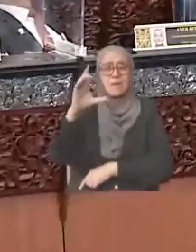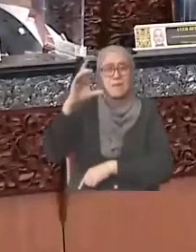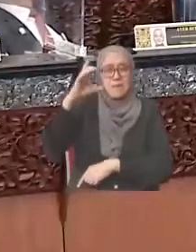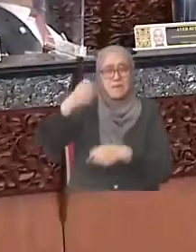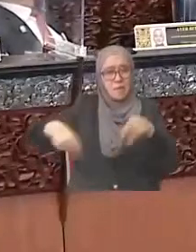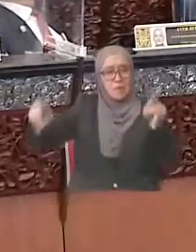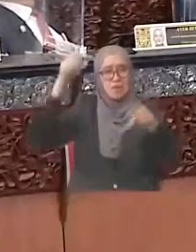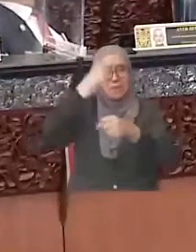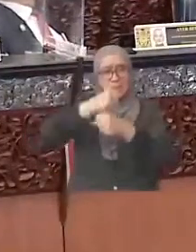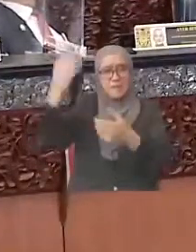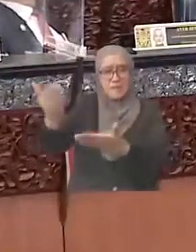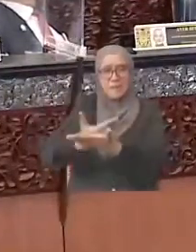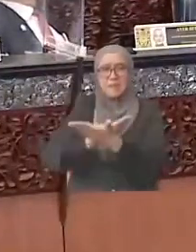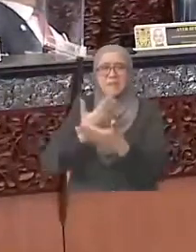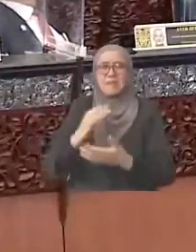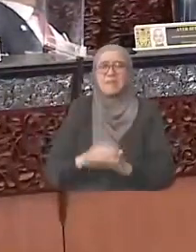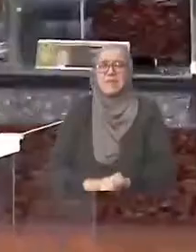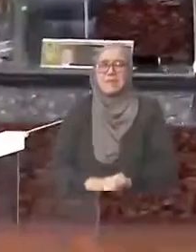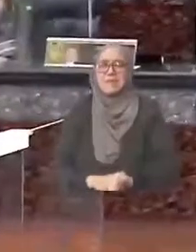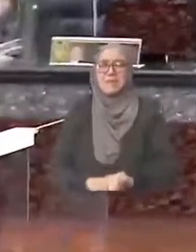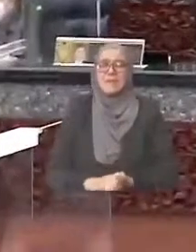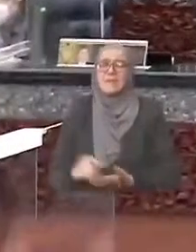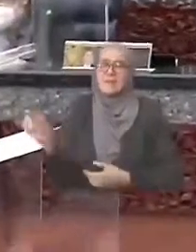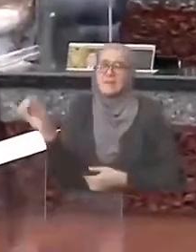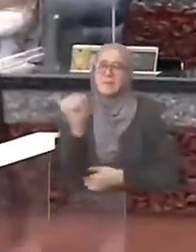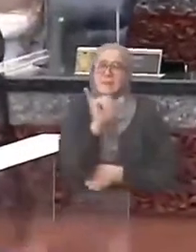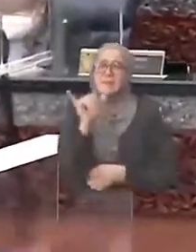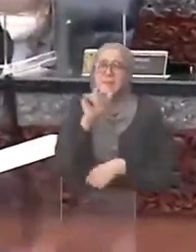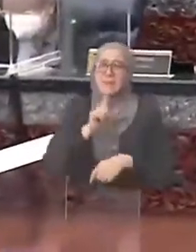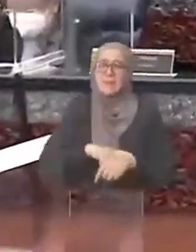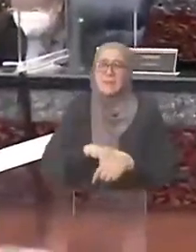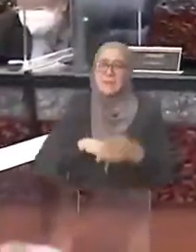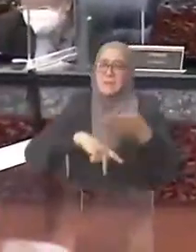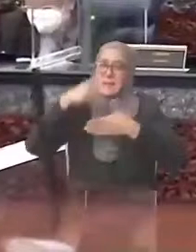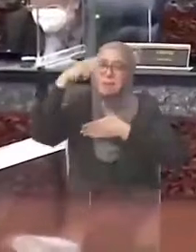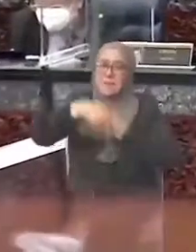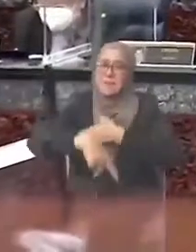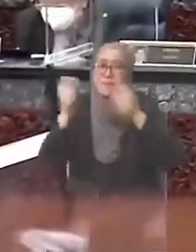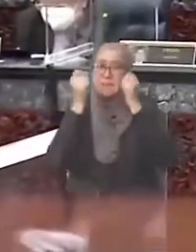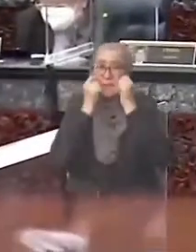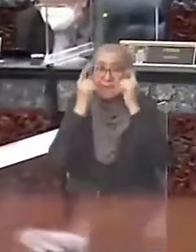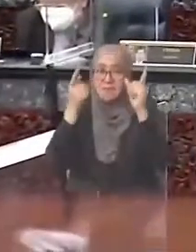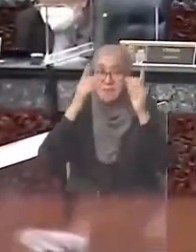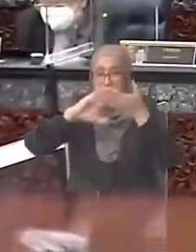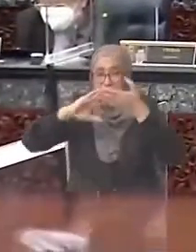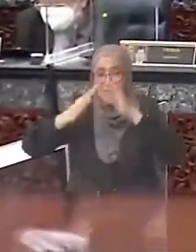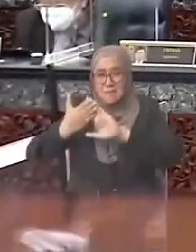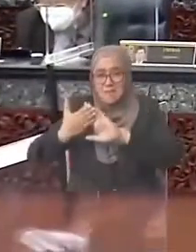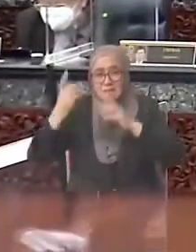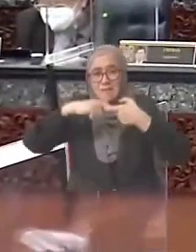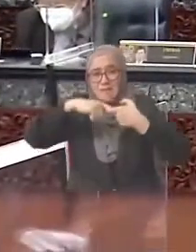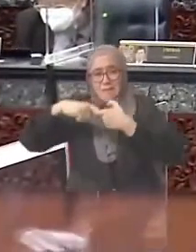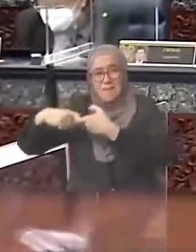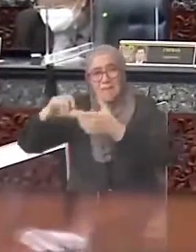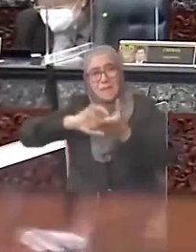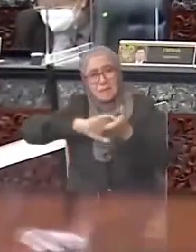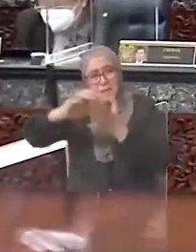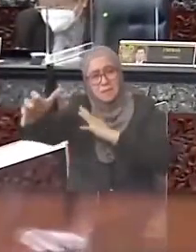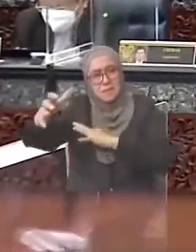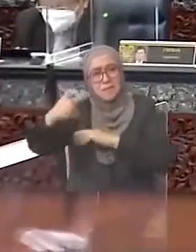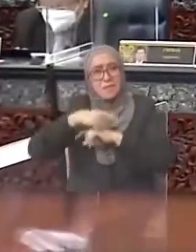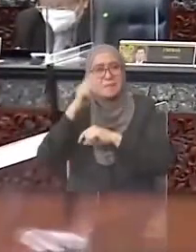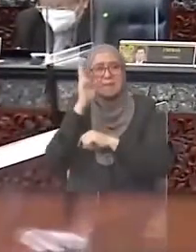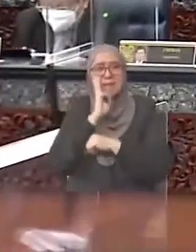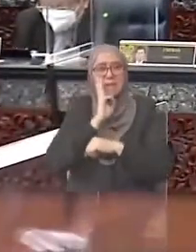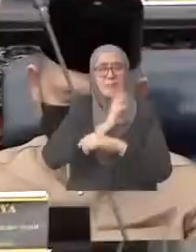terbaru Disamping itu program kesedaran community berhubung keganasan terhadap wanita diseluruh